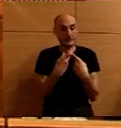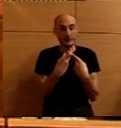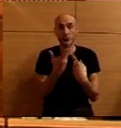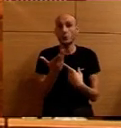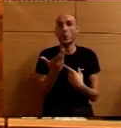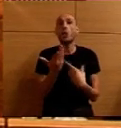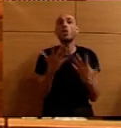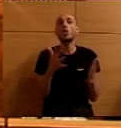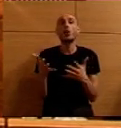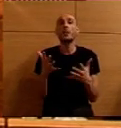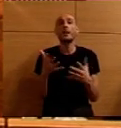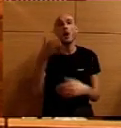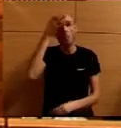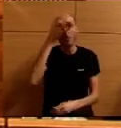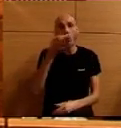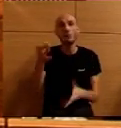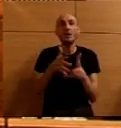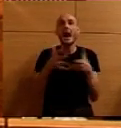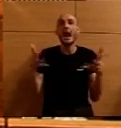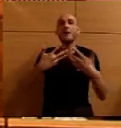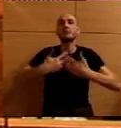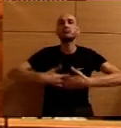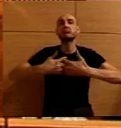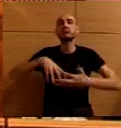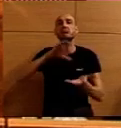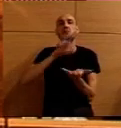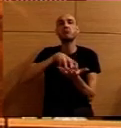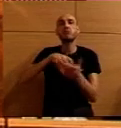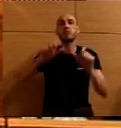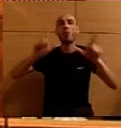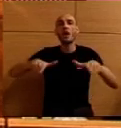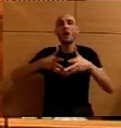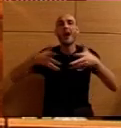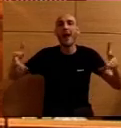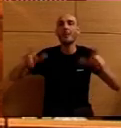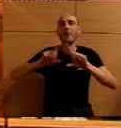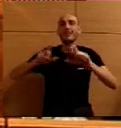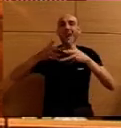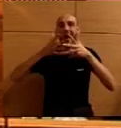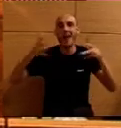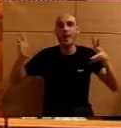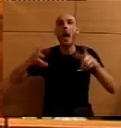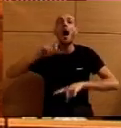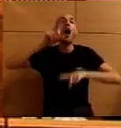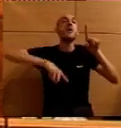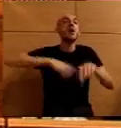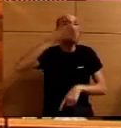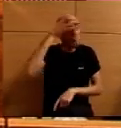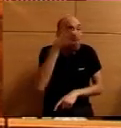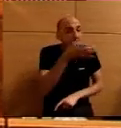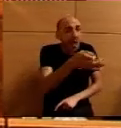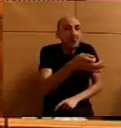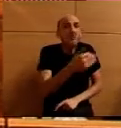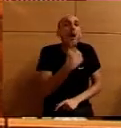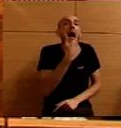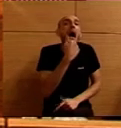als municipis grans que tenen grans polígons, que tenen les grans empreses. De forma excepcional, en algun municipi xicotet pot haver. Però